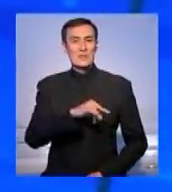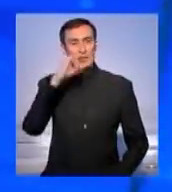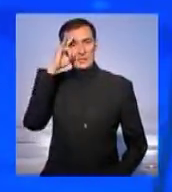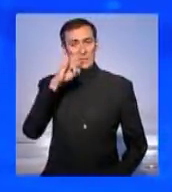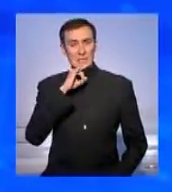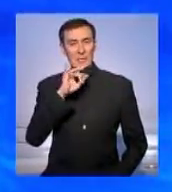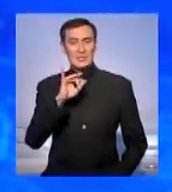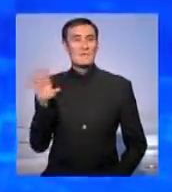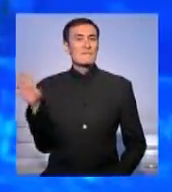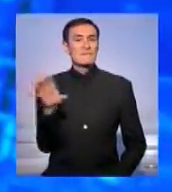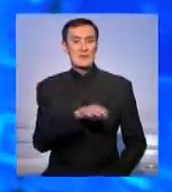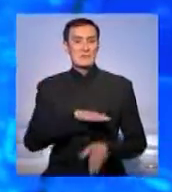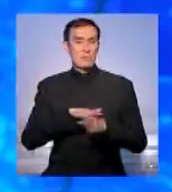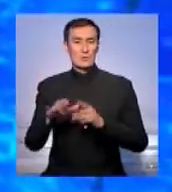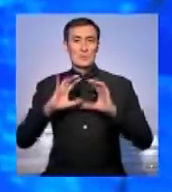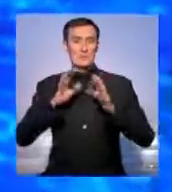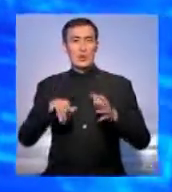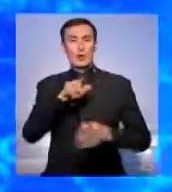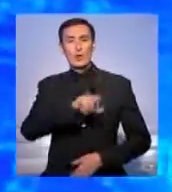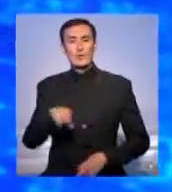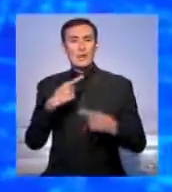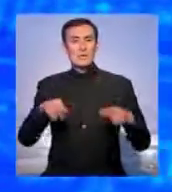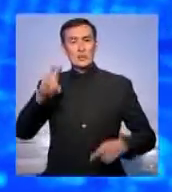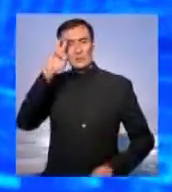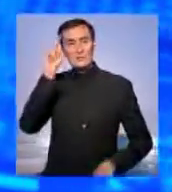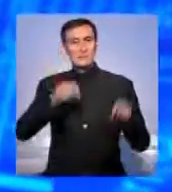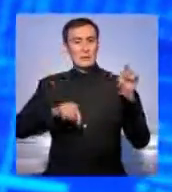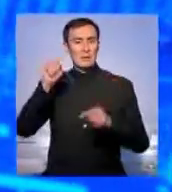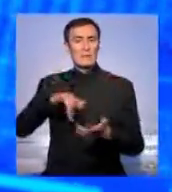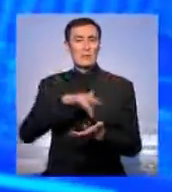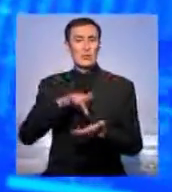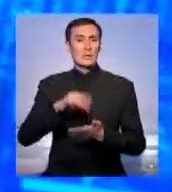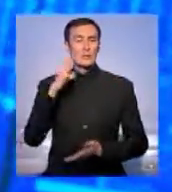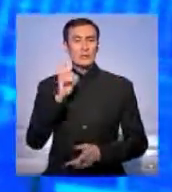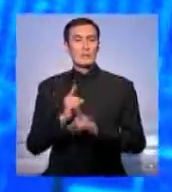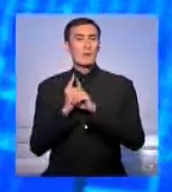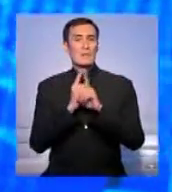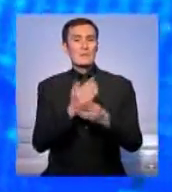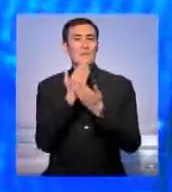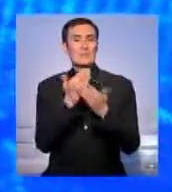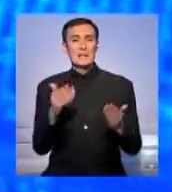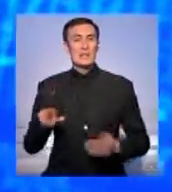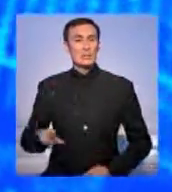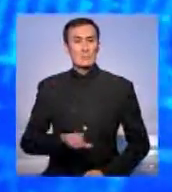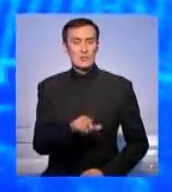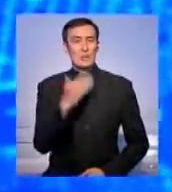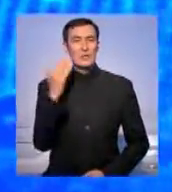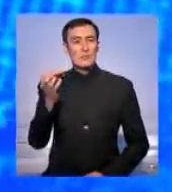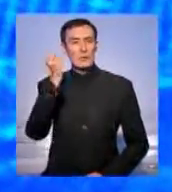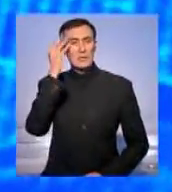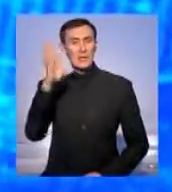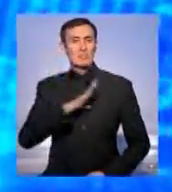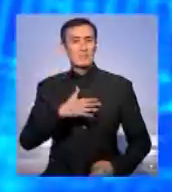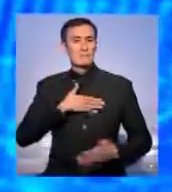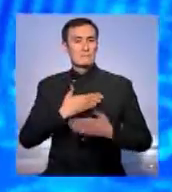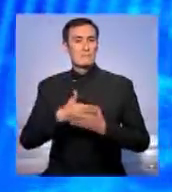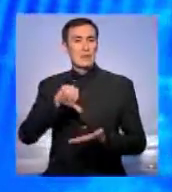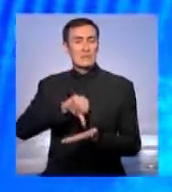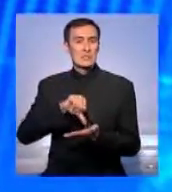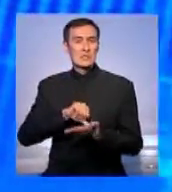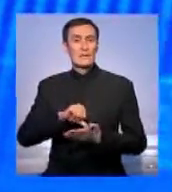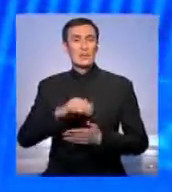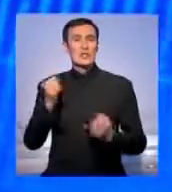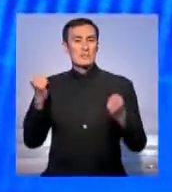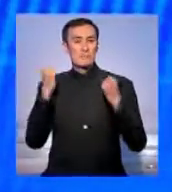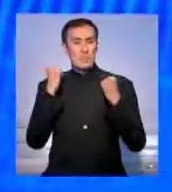Казахстан, весь мир. Люди с разных стран прибыли в Алматы, чтобы проводить чемпиона в последний путь. Его талант проявился не только в